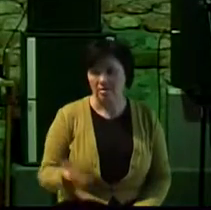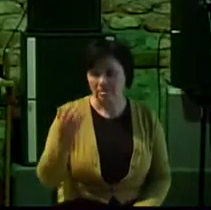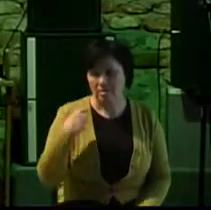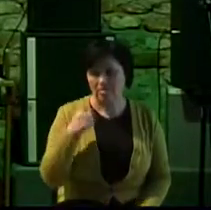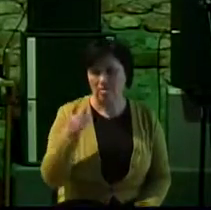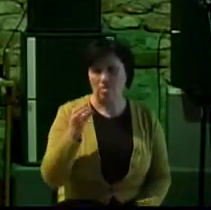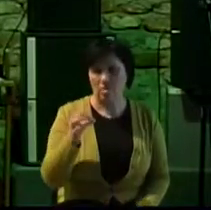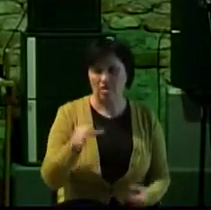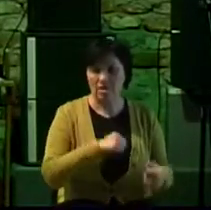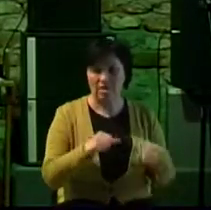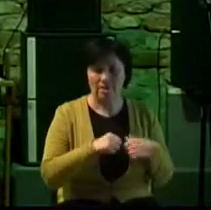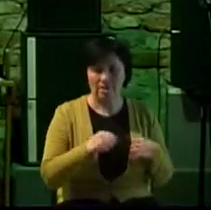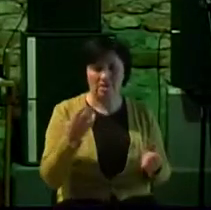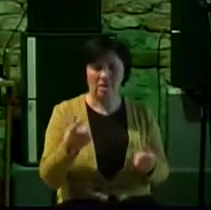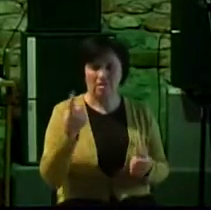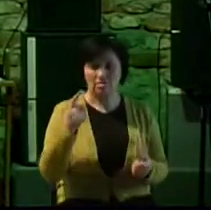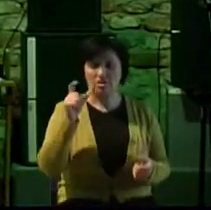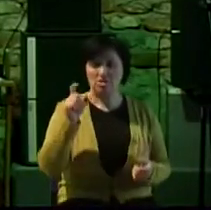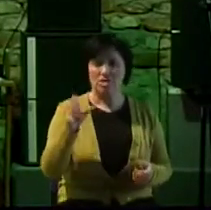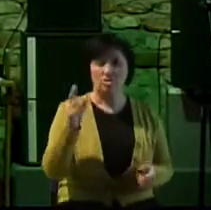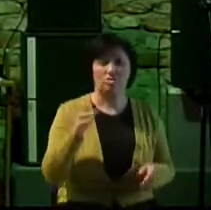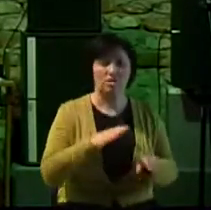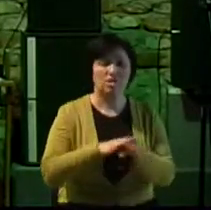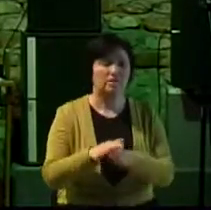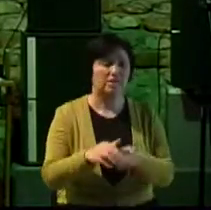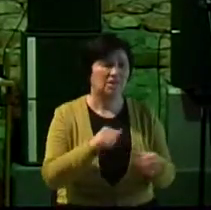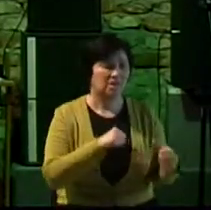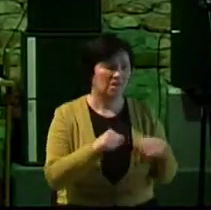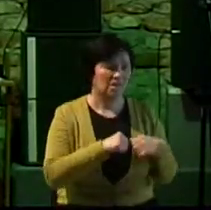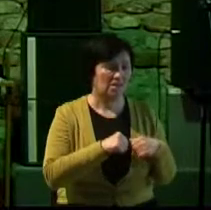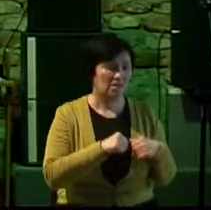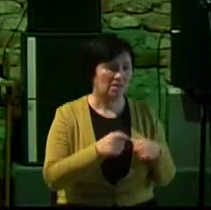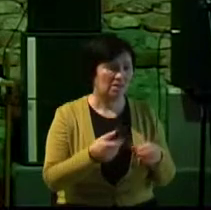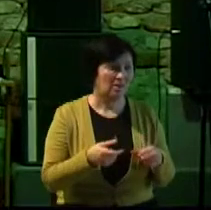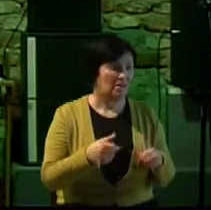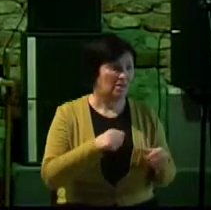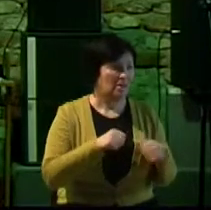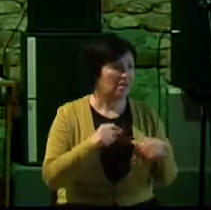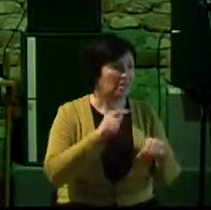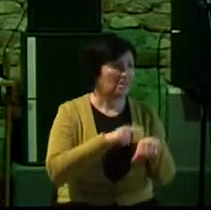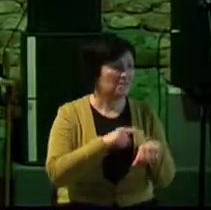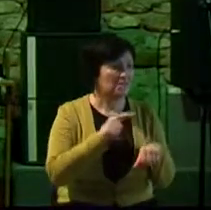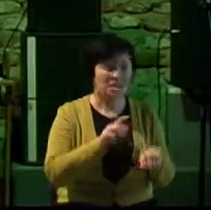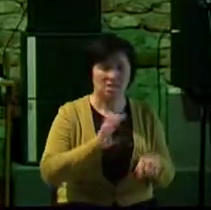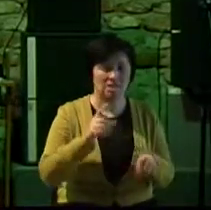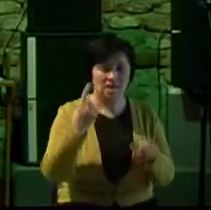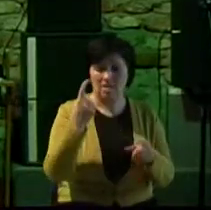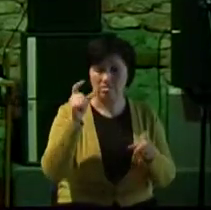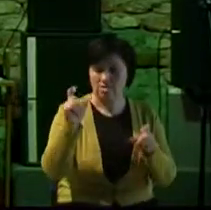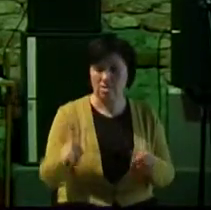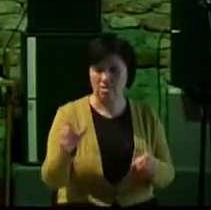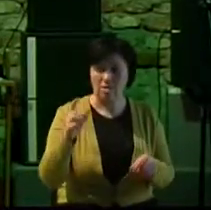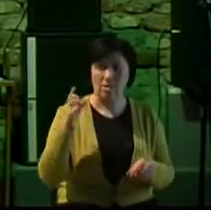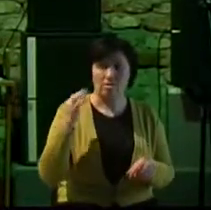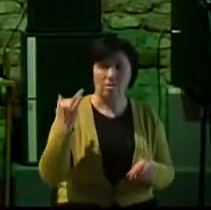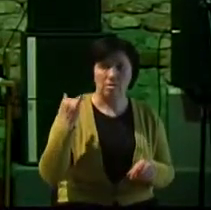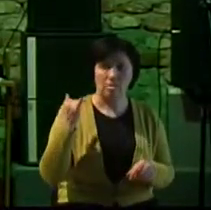или конкретно о человеке, который совершил грех, то этот грех касается не только его и